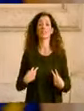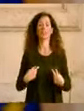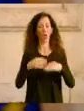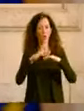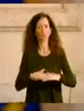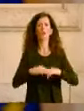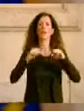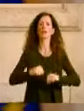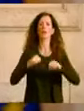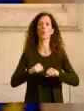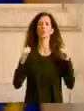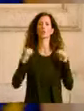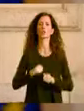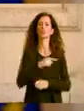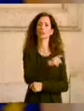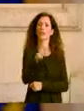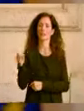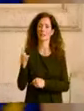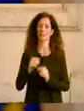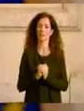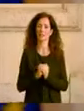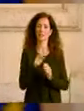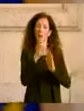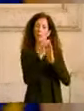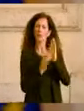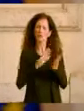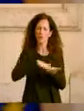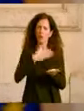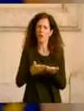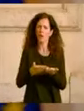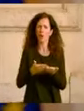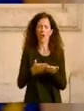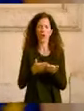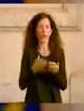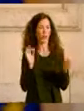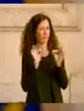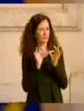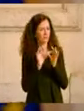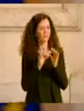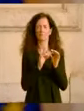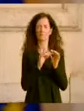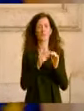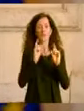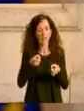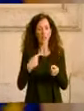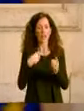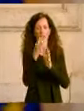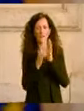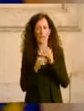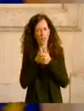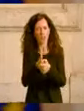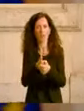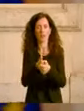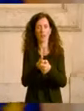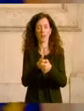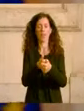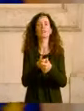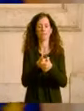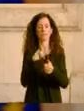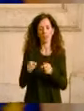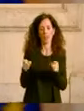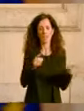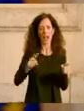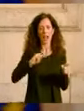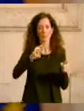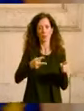dei cittadini. Sono principi, valori non negoziabili, ma li dobbiamo declinare diversamente in questa fase